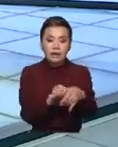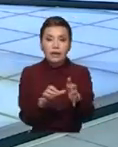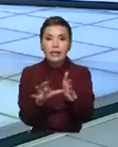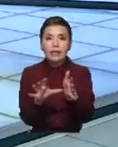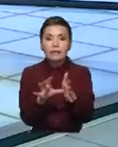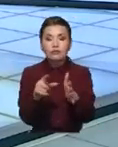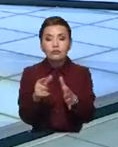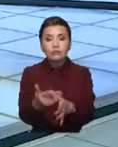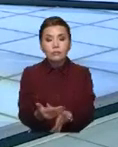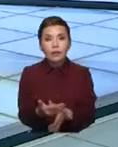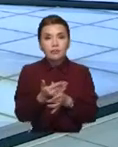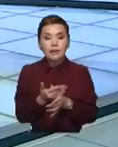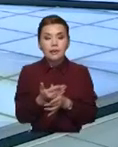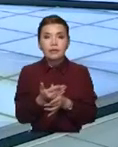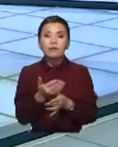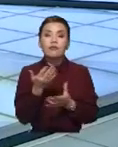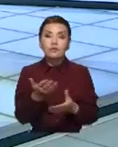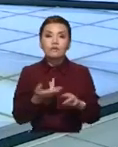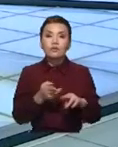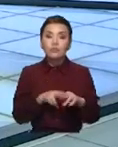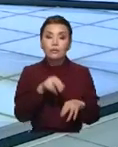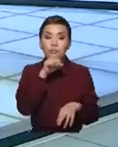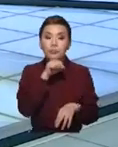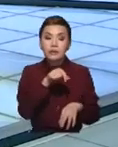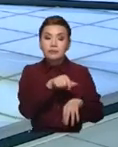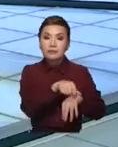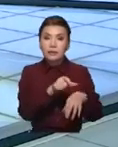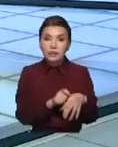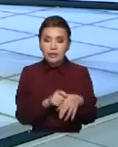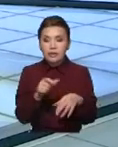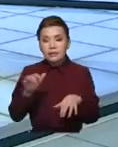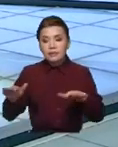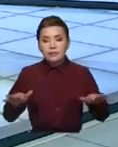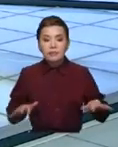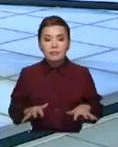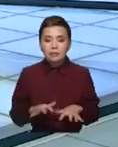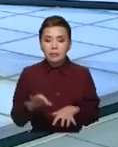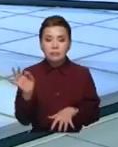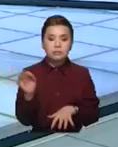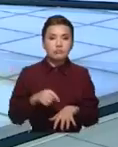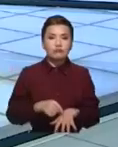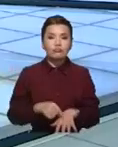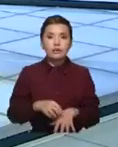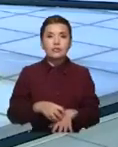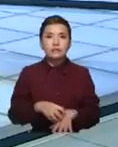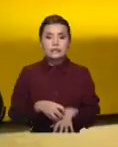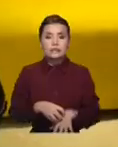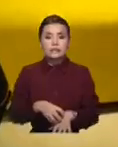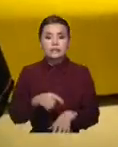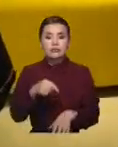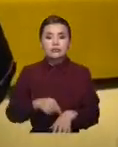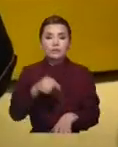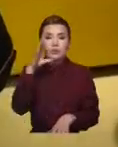ететін азаматтардың аяғына тағылады. Сол арқылы ол айналасындағы артық заттарды діріл арқылы сезінет дейді өнертапқыштар.